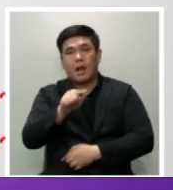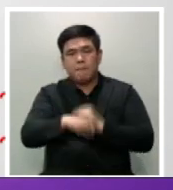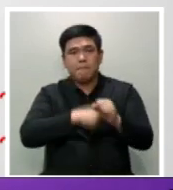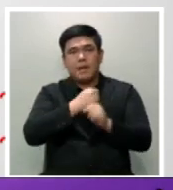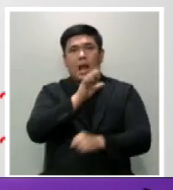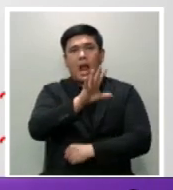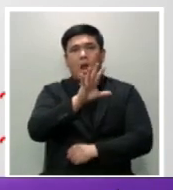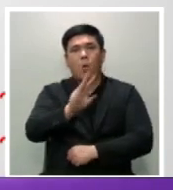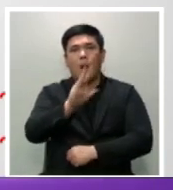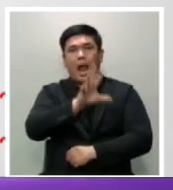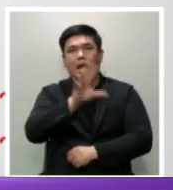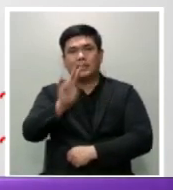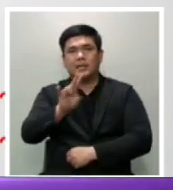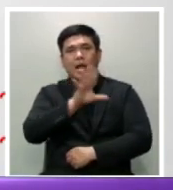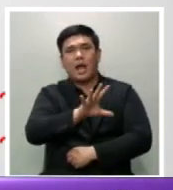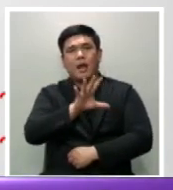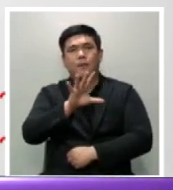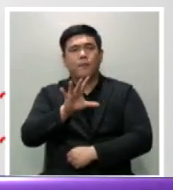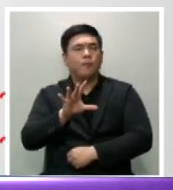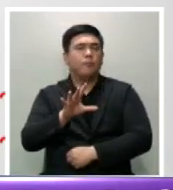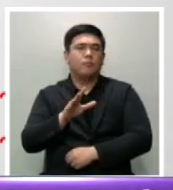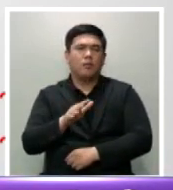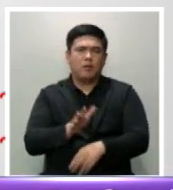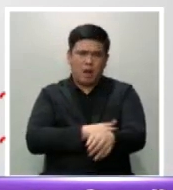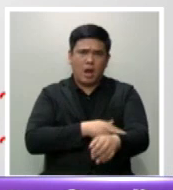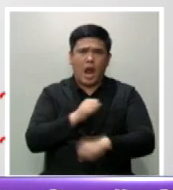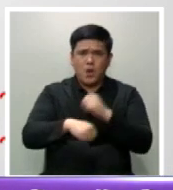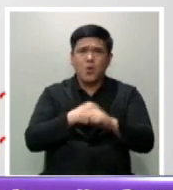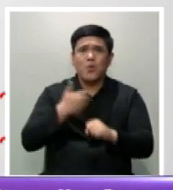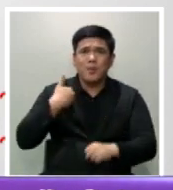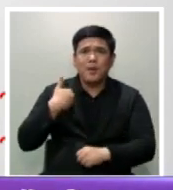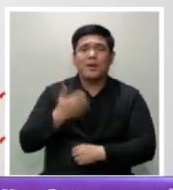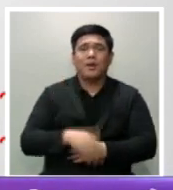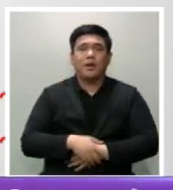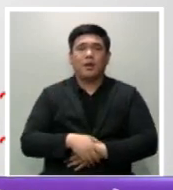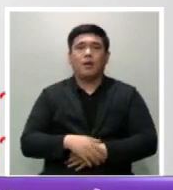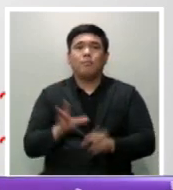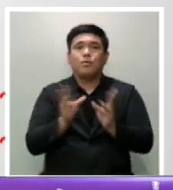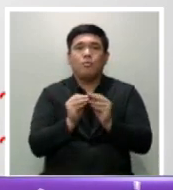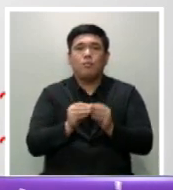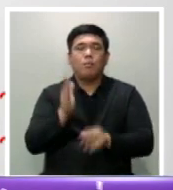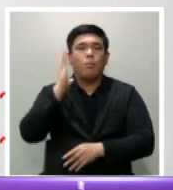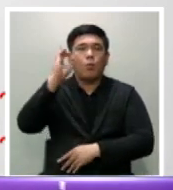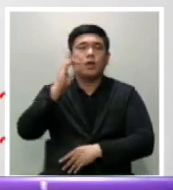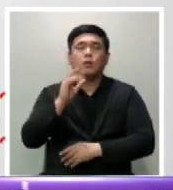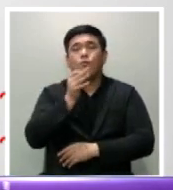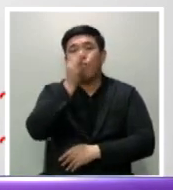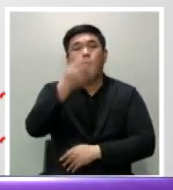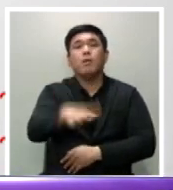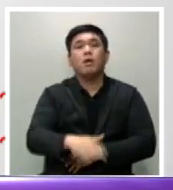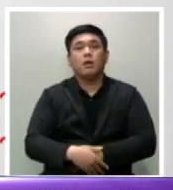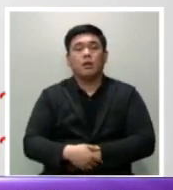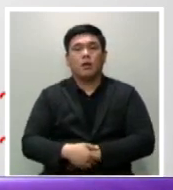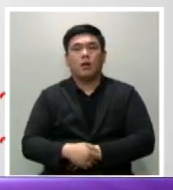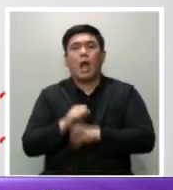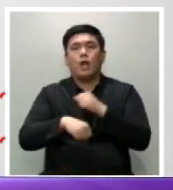56 57 56แล้วทำไมไม่ฟ้องเพราะอายุความมีแล้วตอนนั้นน่ะประชุมเสร็จทำไมรุ่งขึ้นไม่ฟ้องล่ะก็อายุความมัน